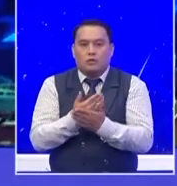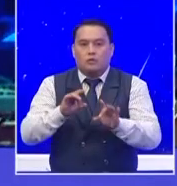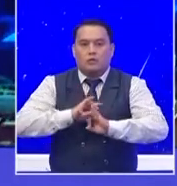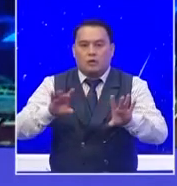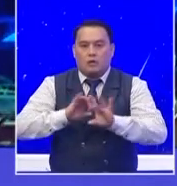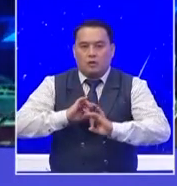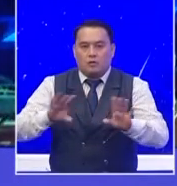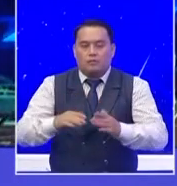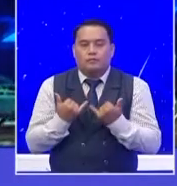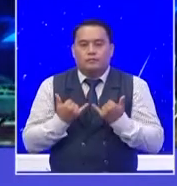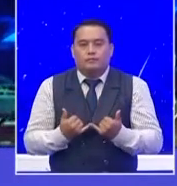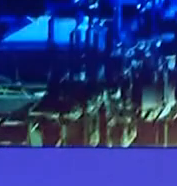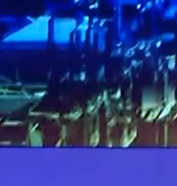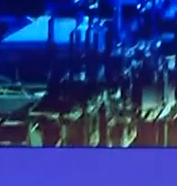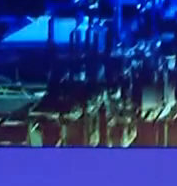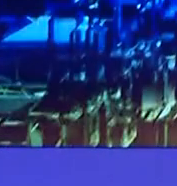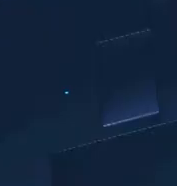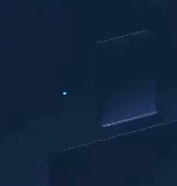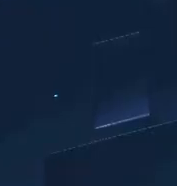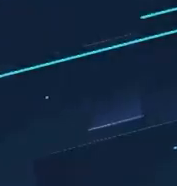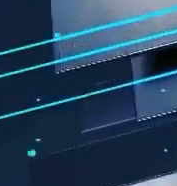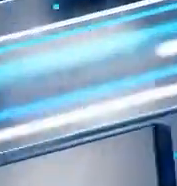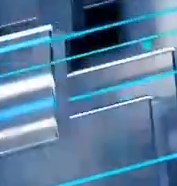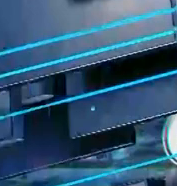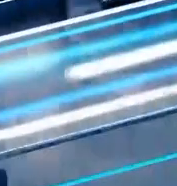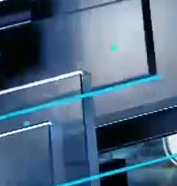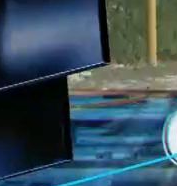начале выпуска коротко о самом главном.